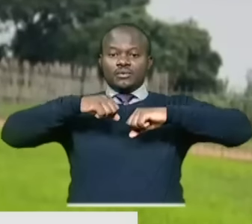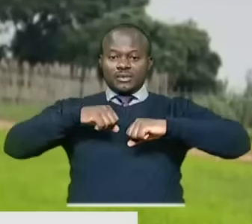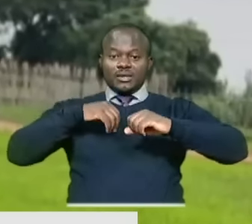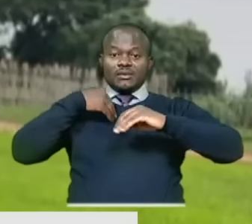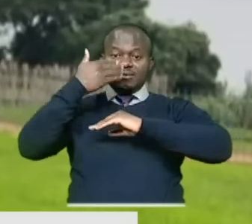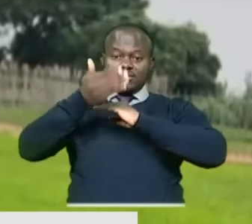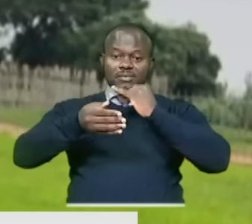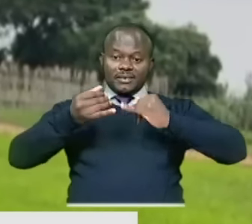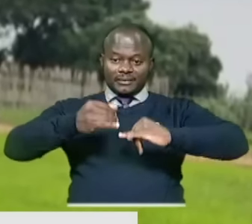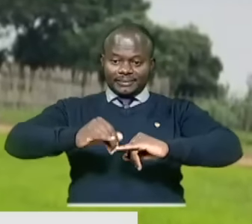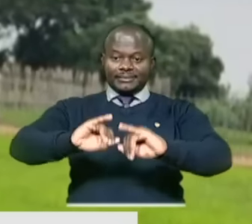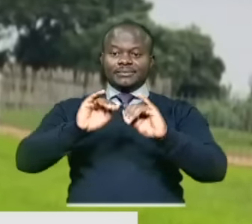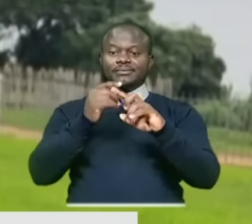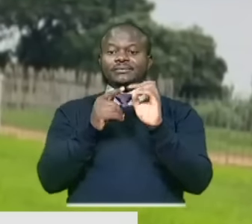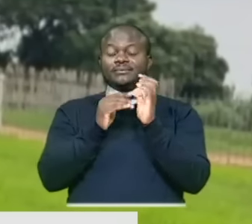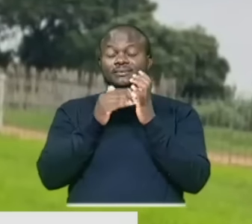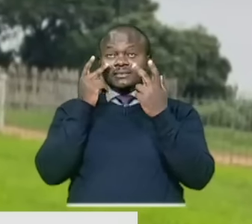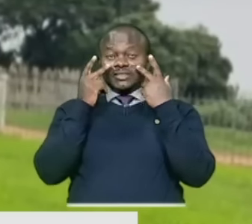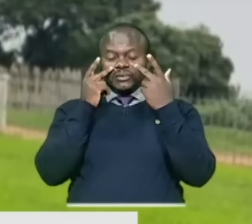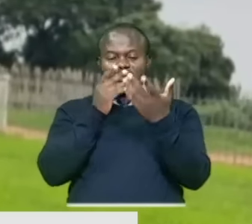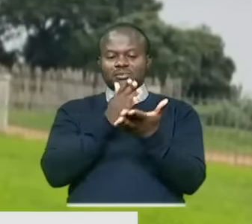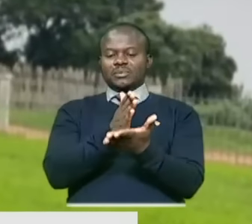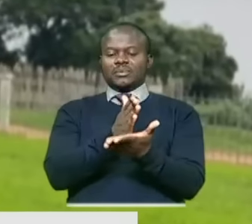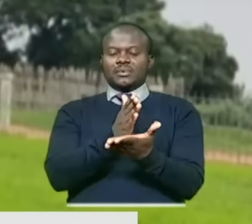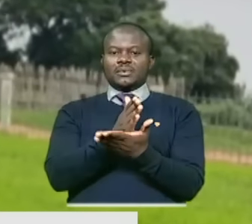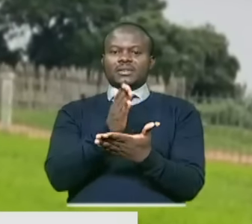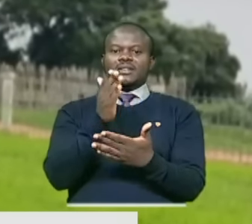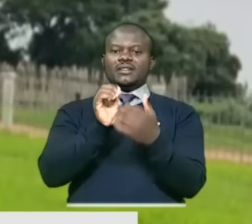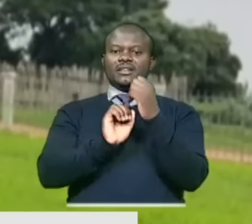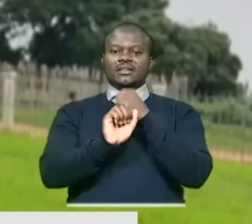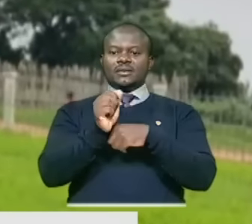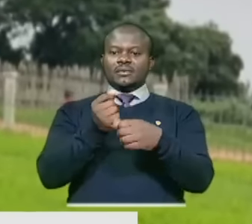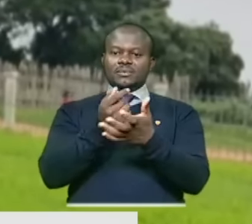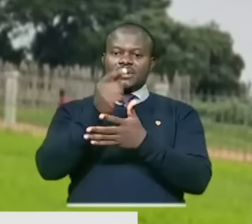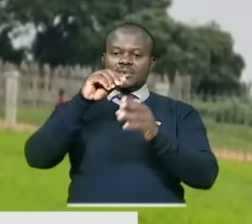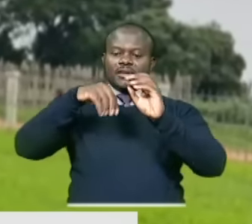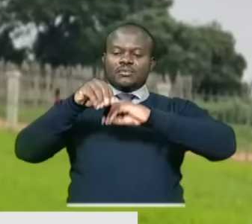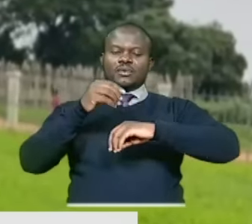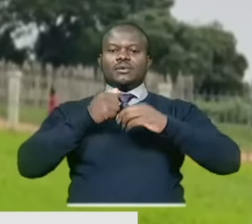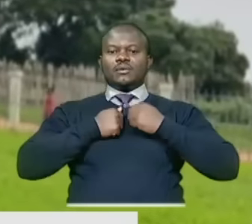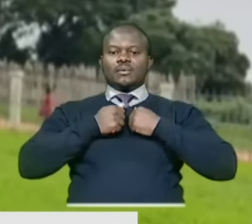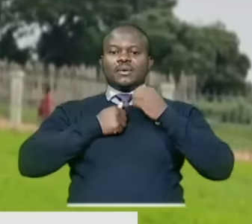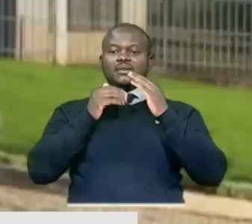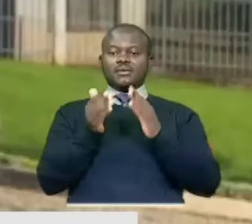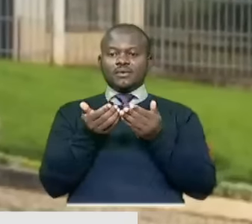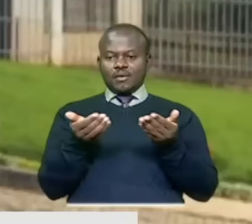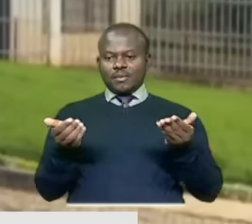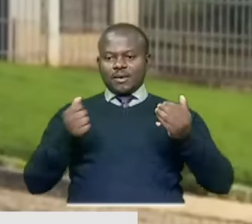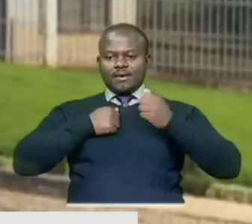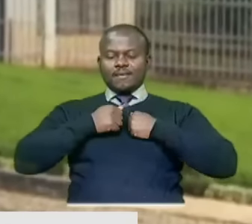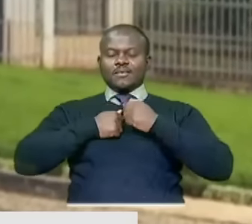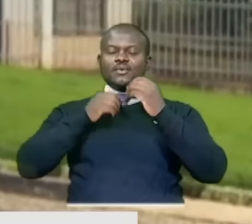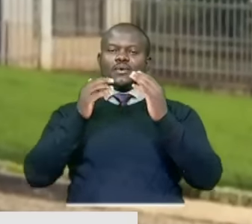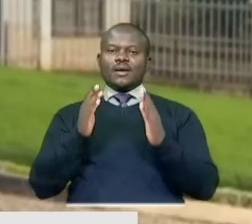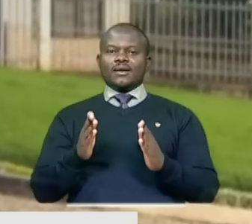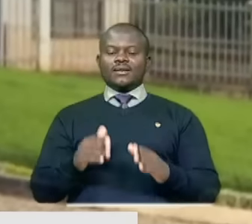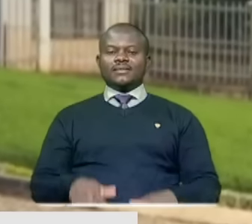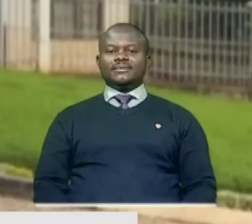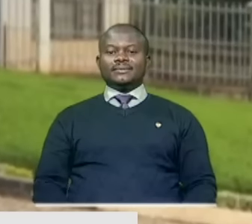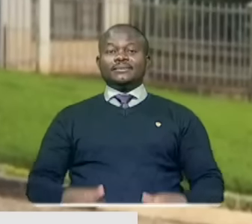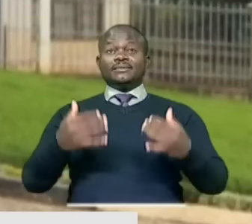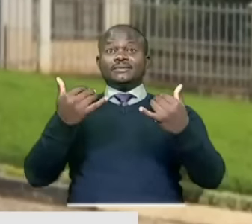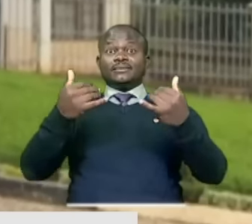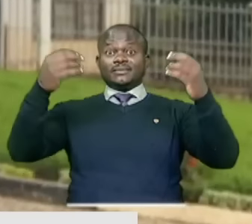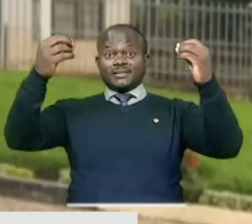kiza gushyirwa mu bikorwa kandi turabona koko mu byukuri ari igikorwa cyabyaye umusaruro ku banyarwanda ku bana b'u Rwanda ikigaragara nuko